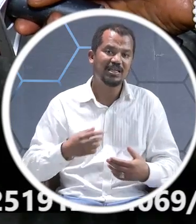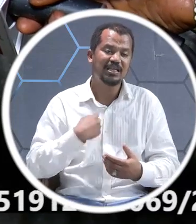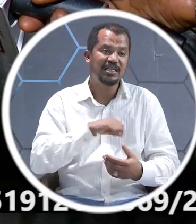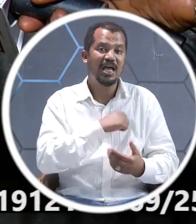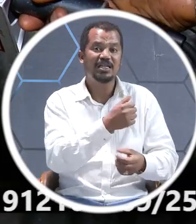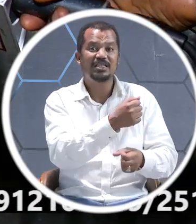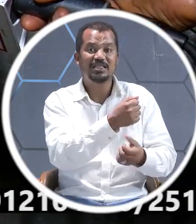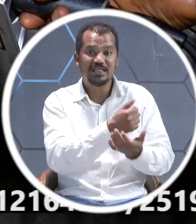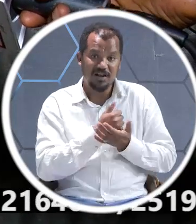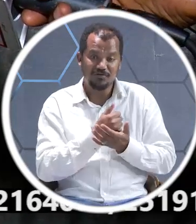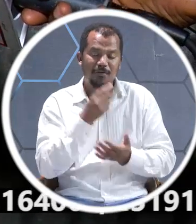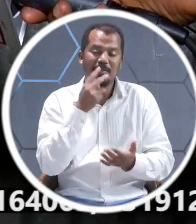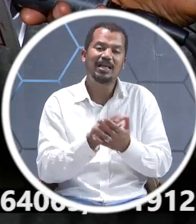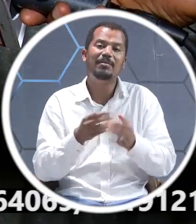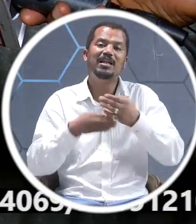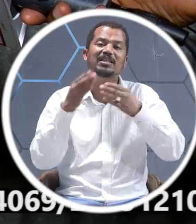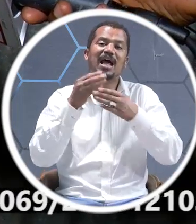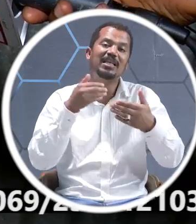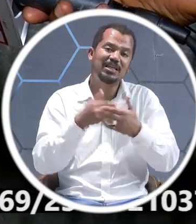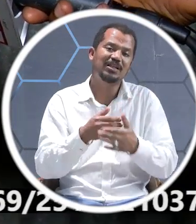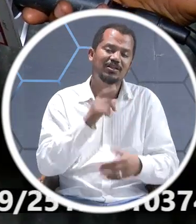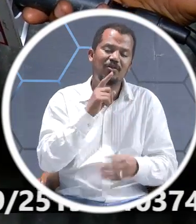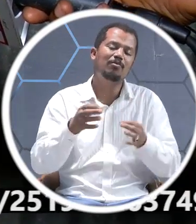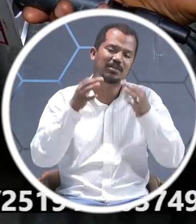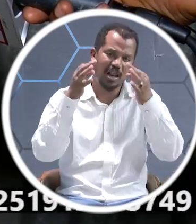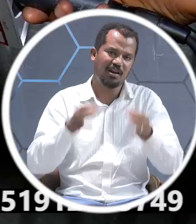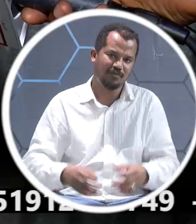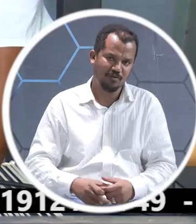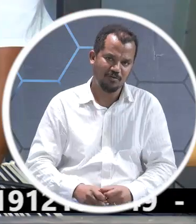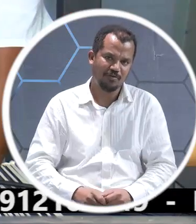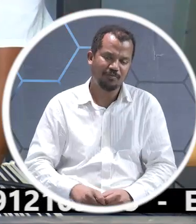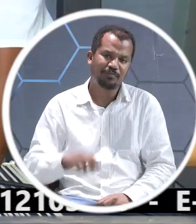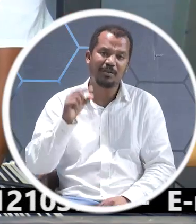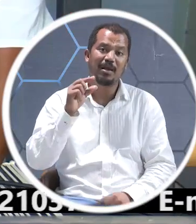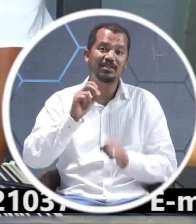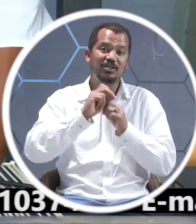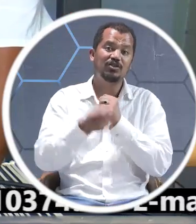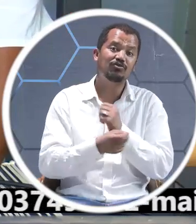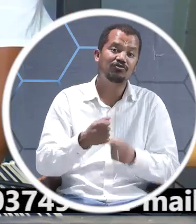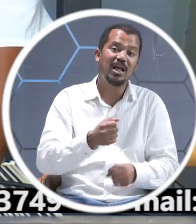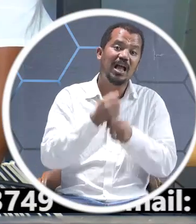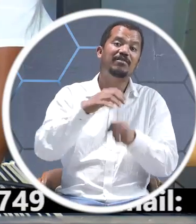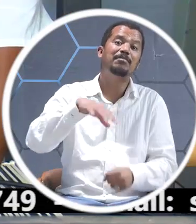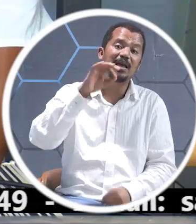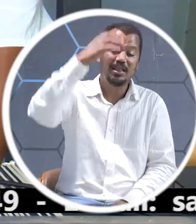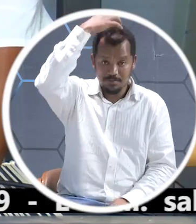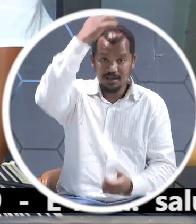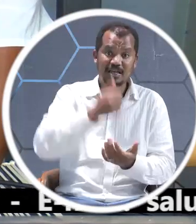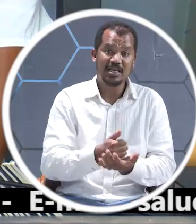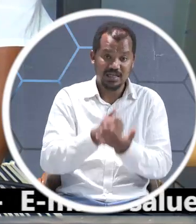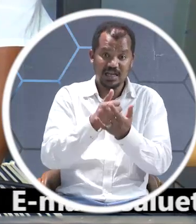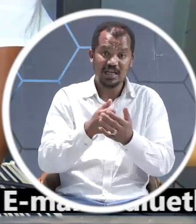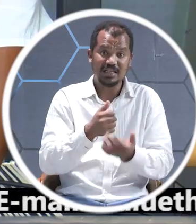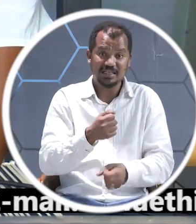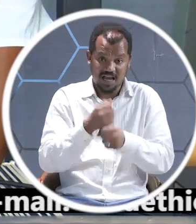یان دیگر دفن ملکام دیر جلای درس نوی ماست لذت پیانس درجیتون دگافی بیاگین نه منگستر داده